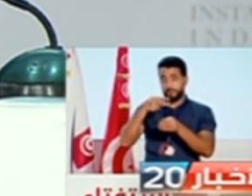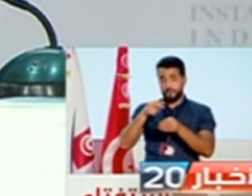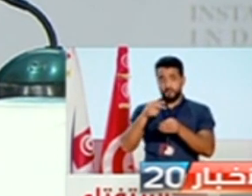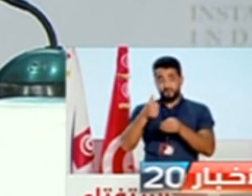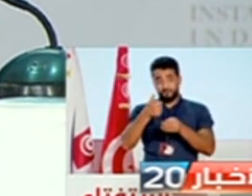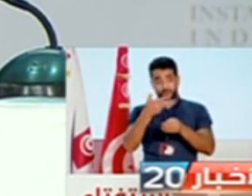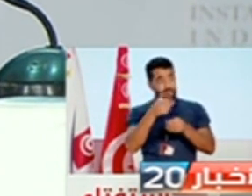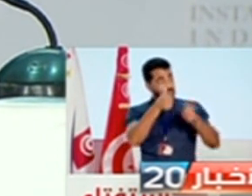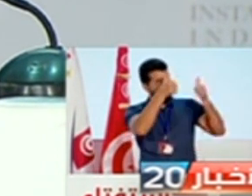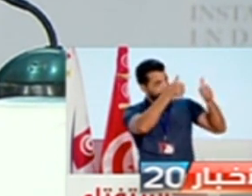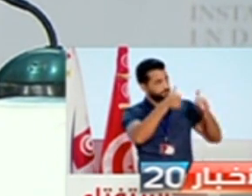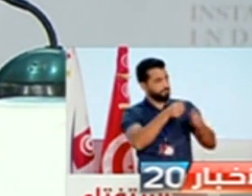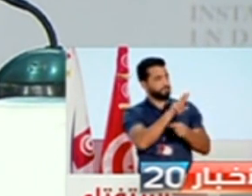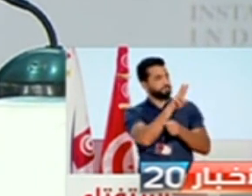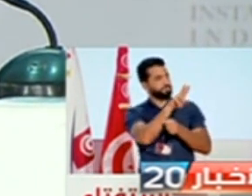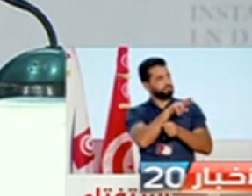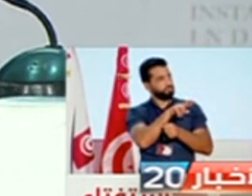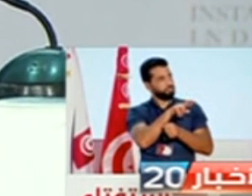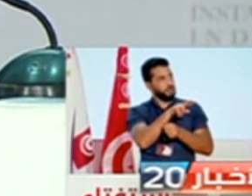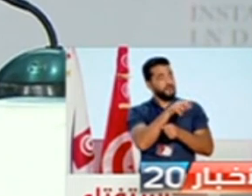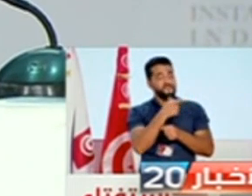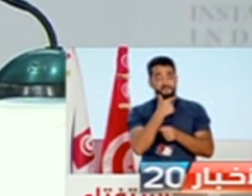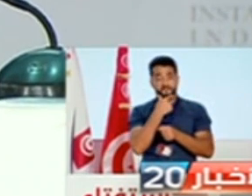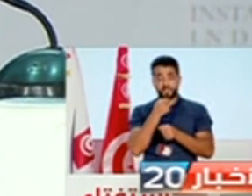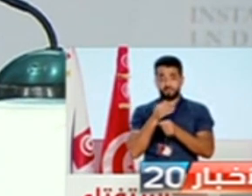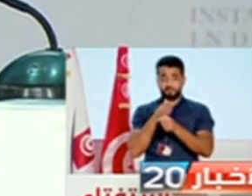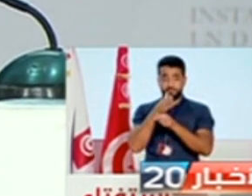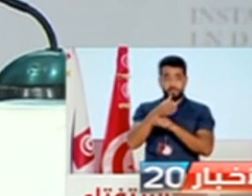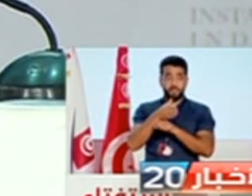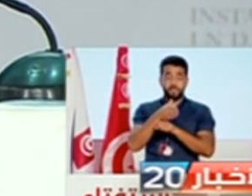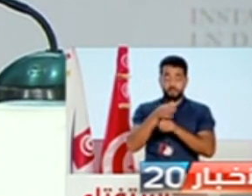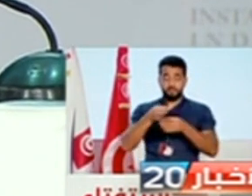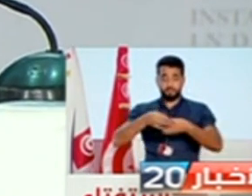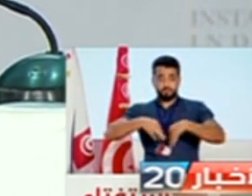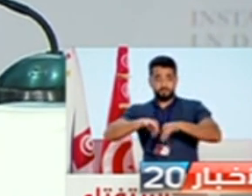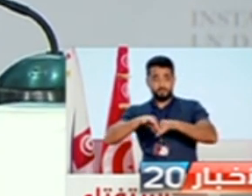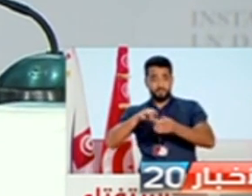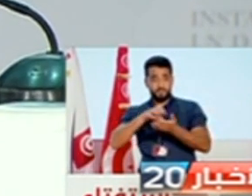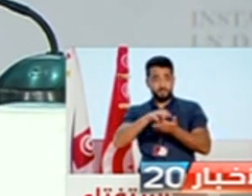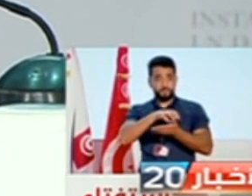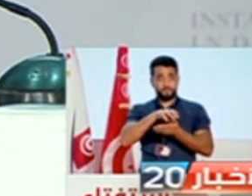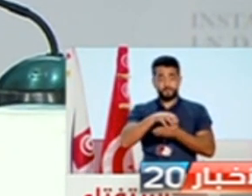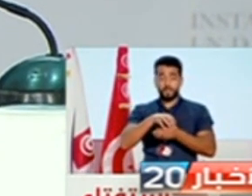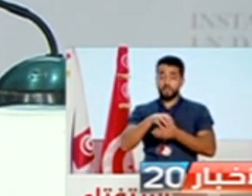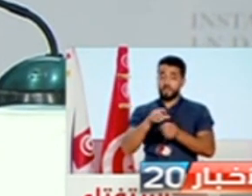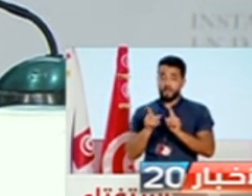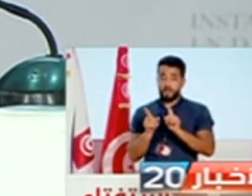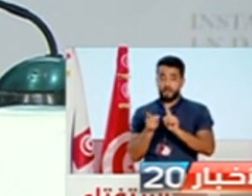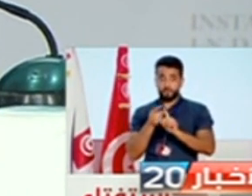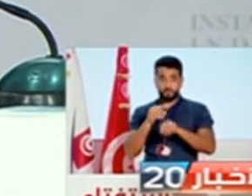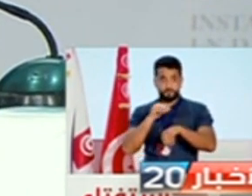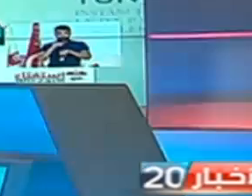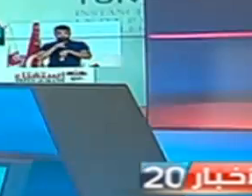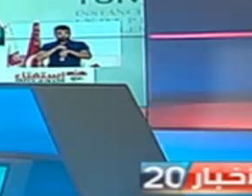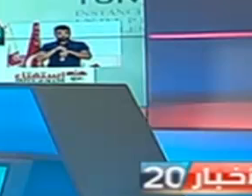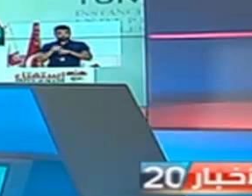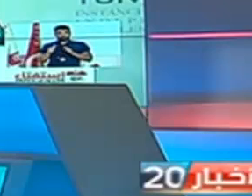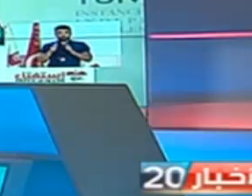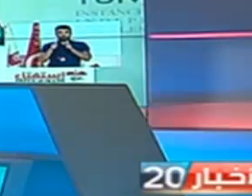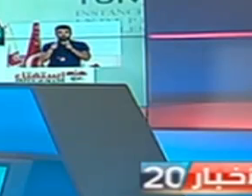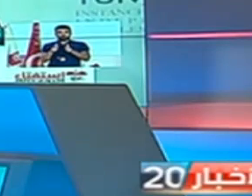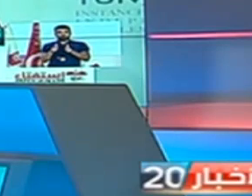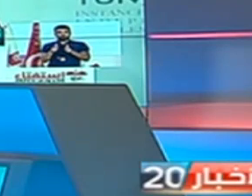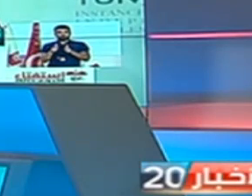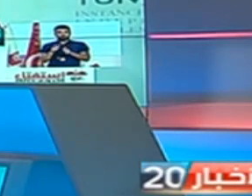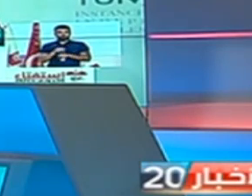ودون تعقيدات، آملا أن تقع عملية التثبت من مراكز الاقتراع في الساعات القادمة لتجنب